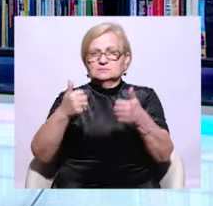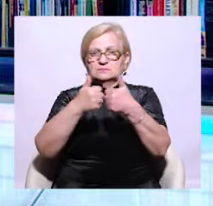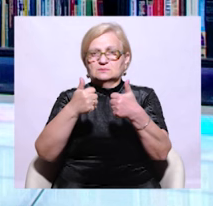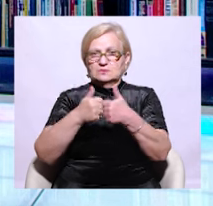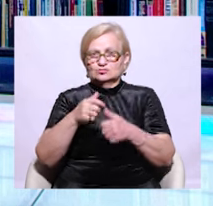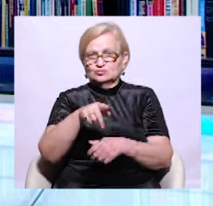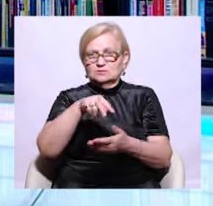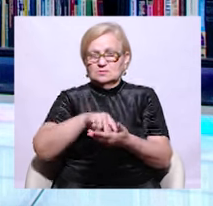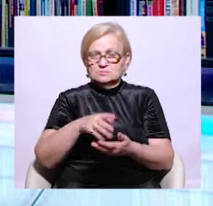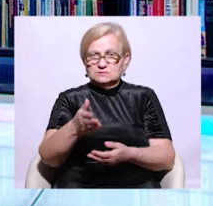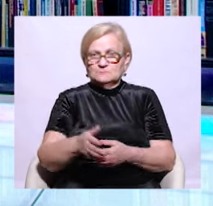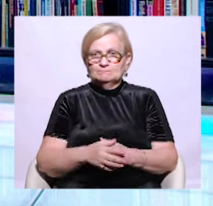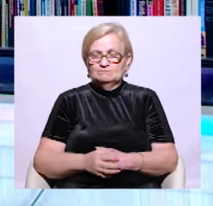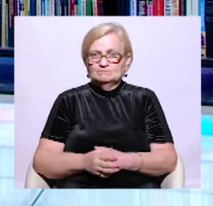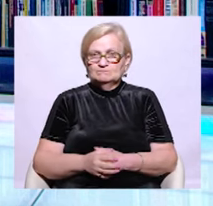რიგში.